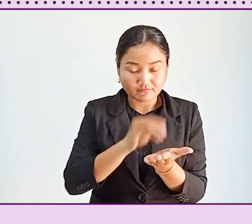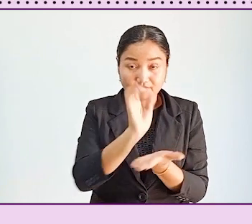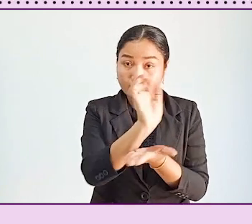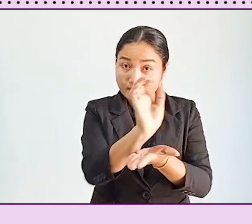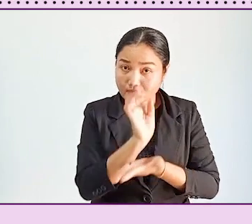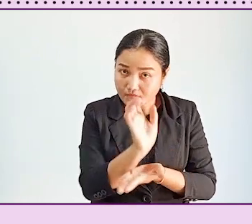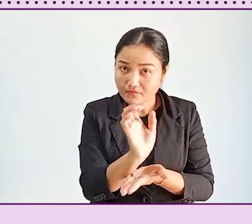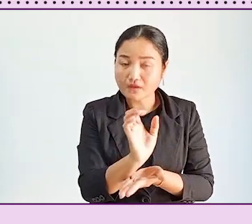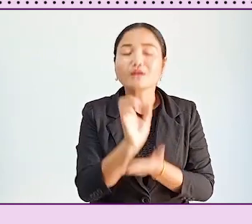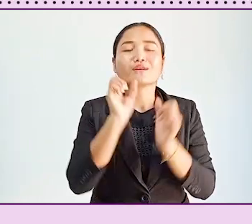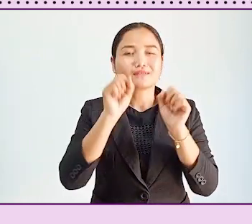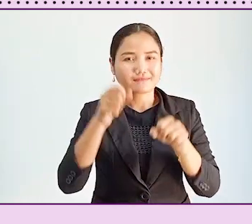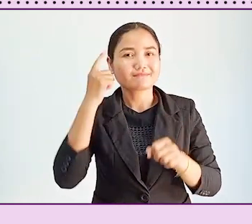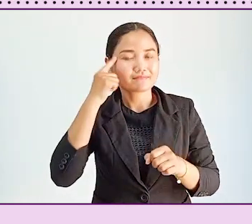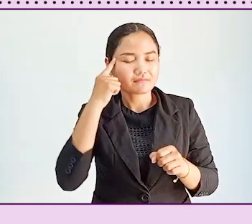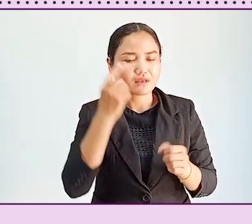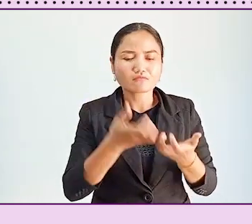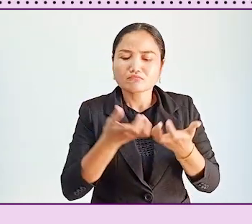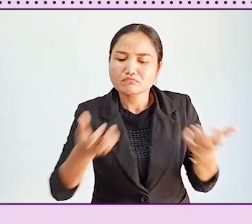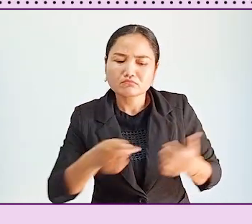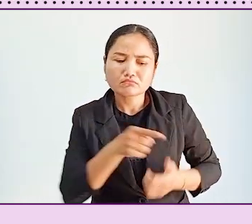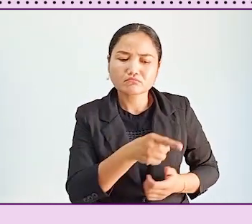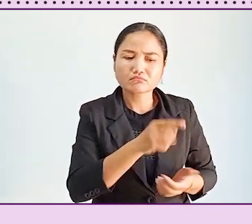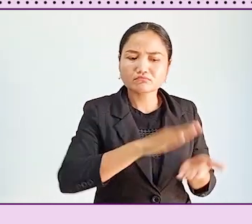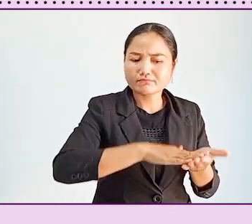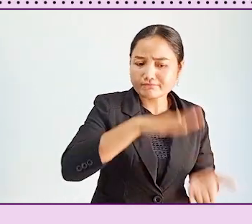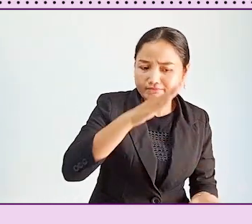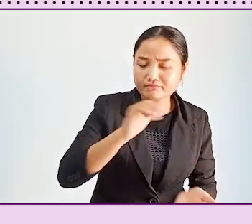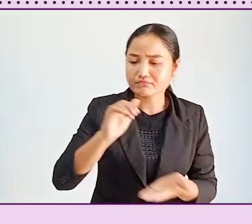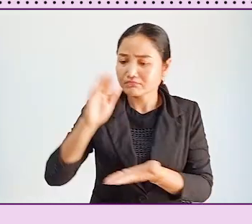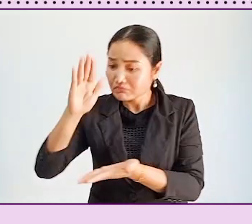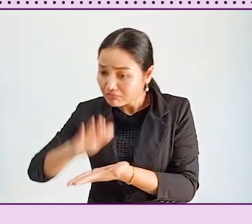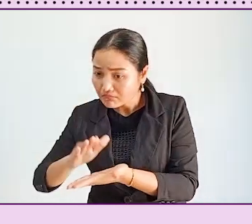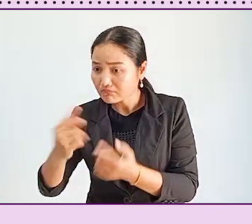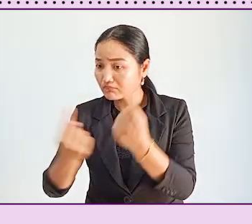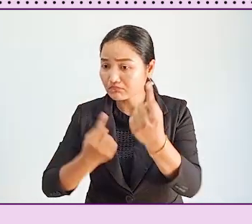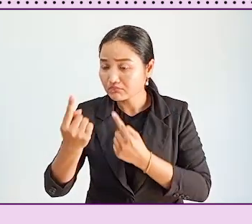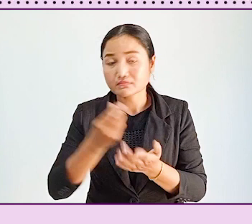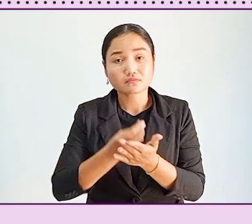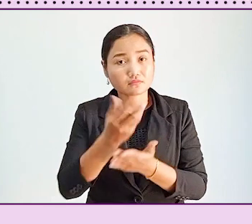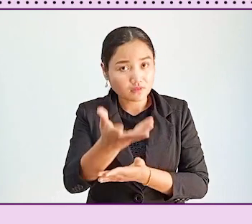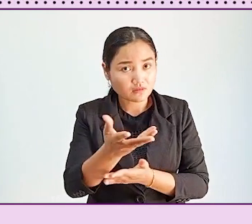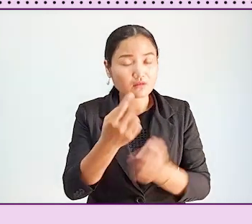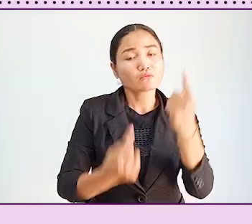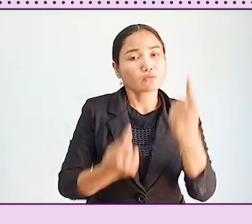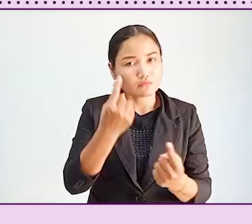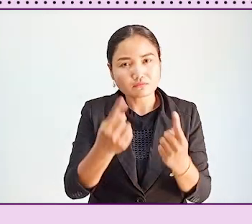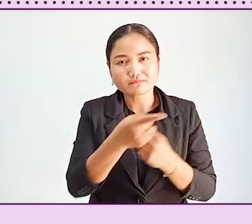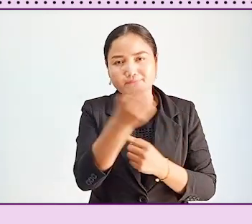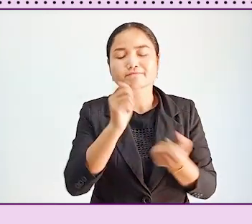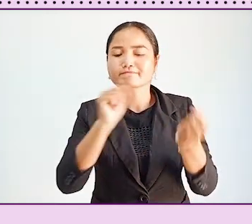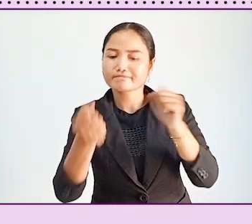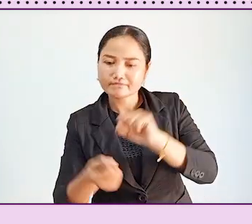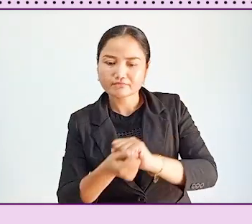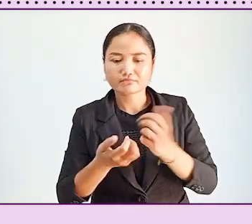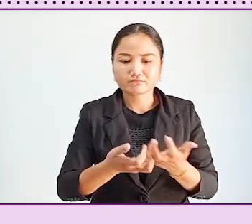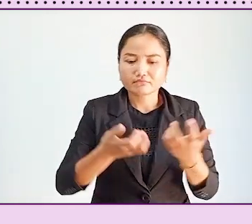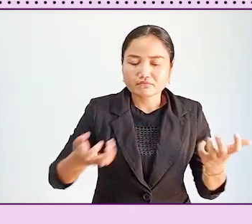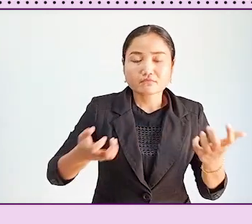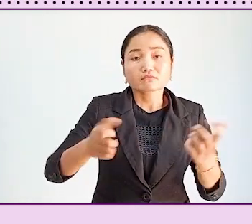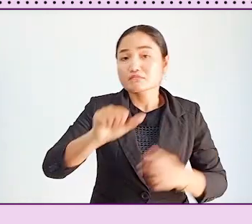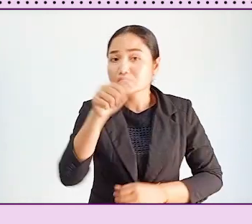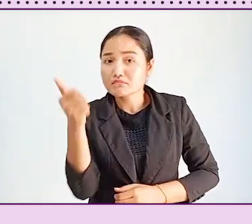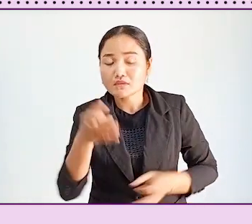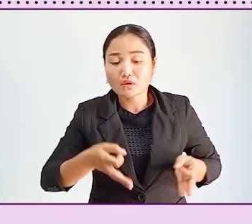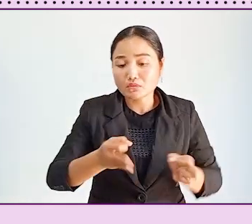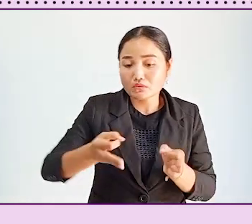hoa mùi ná đại lục đạch trên kế Nâng mùi ná đại lục bình sẵn đạch Nè nâng đăng thà Cô tài bắt đoạn lơ Phật tập hoa mùi ná Rước cô phạm đô vị thi xa lụi